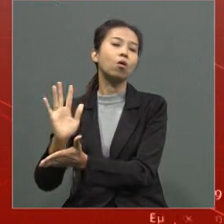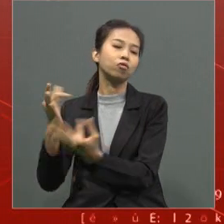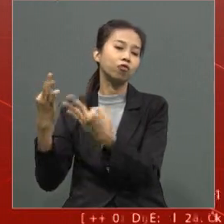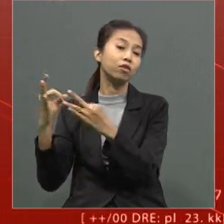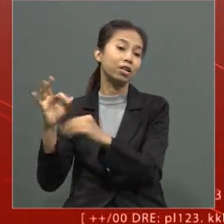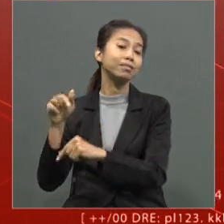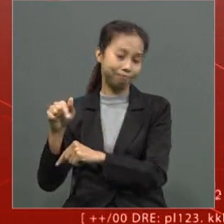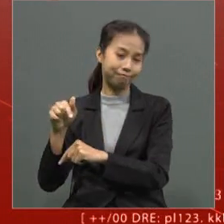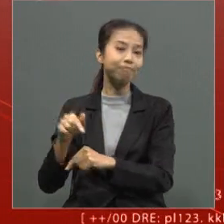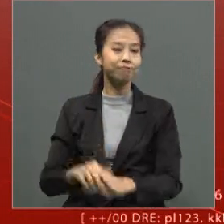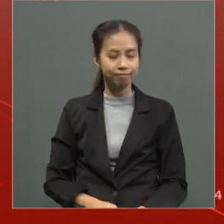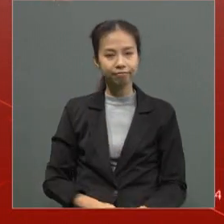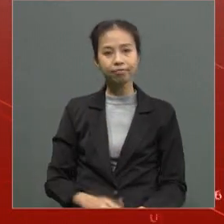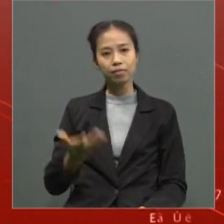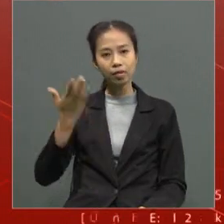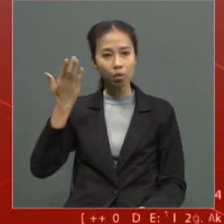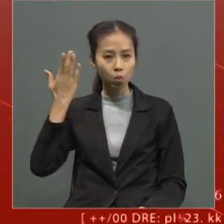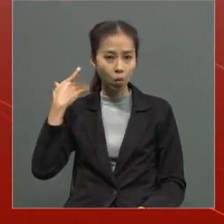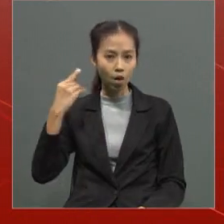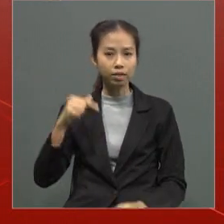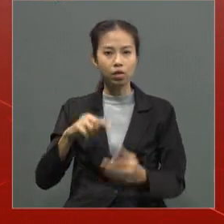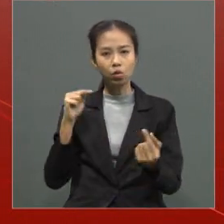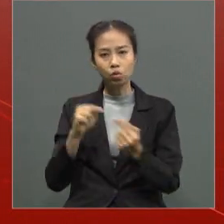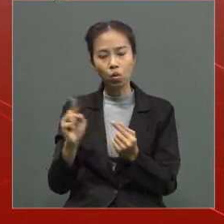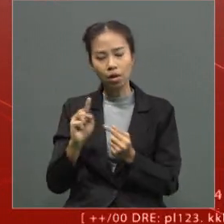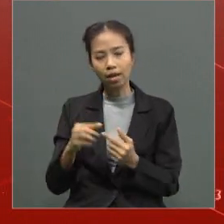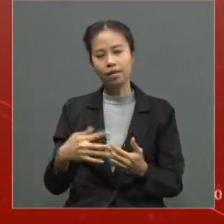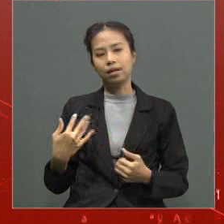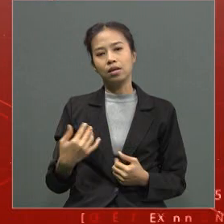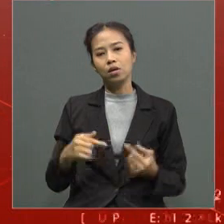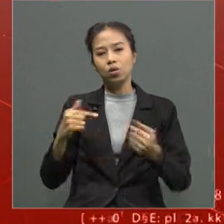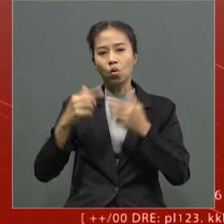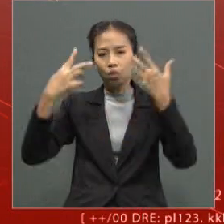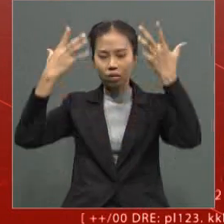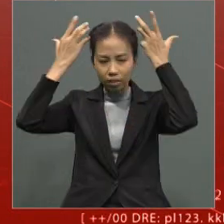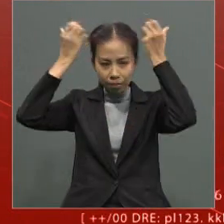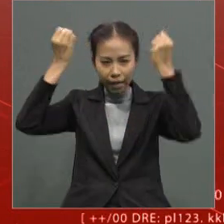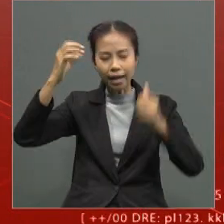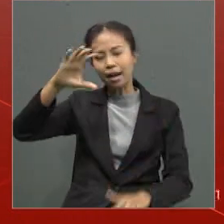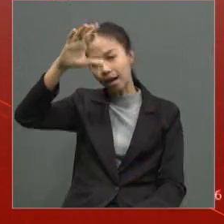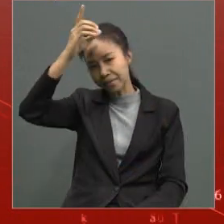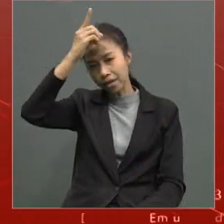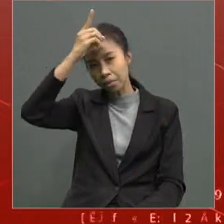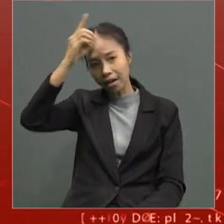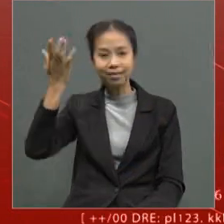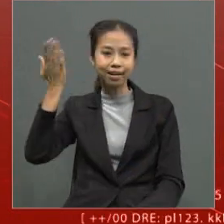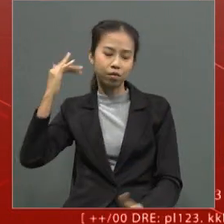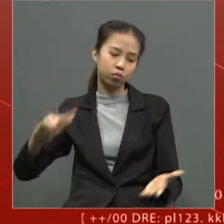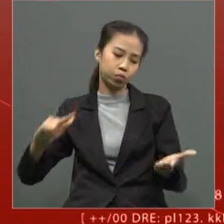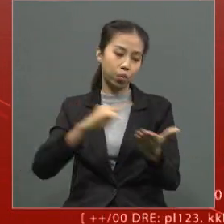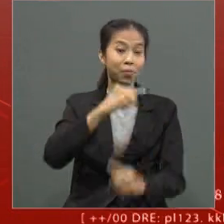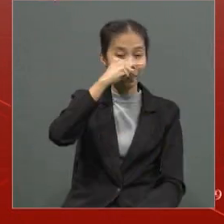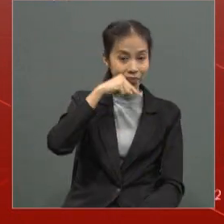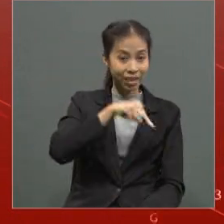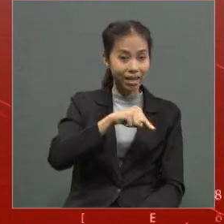ครับท่านประธานาธิบดีของสหพันธ์สาธารณรัฐเยอรมนีที่เยือนไทยในรอบ 22ปีบรรยากาศและการหา